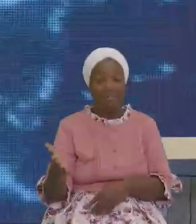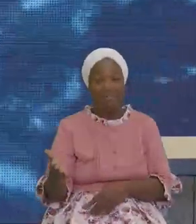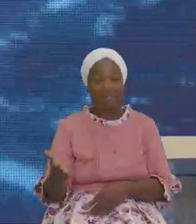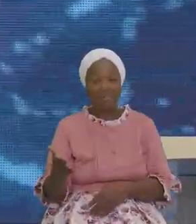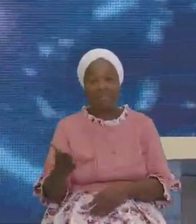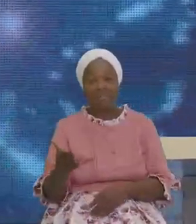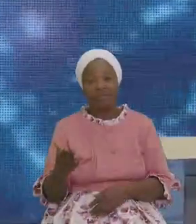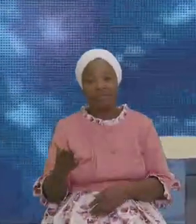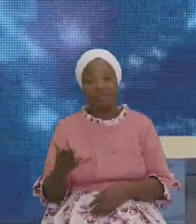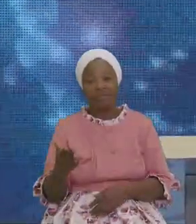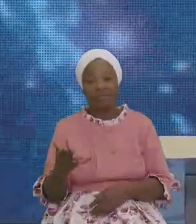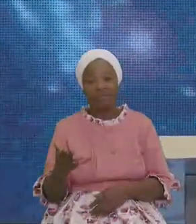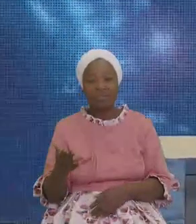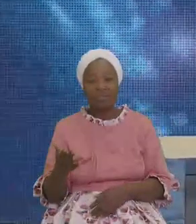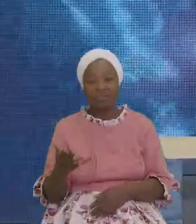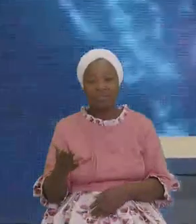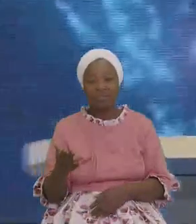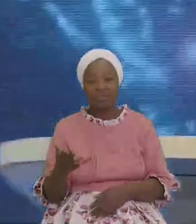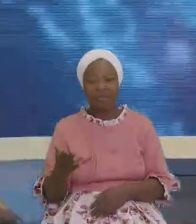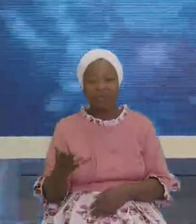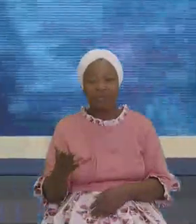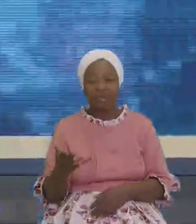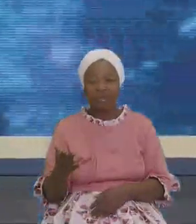On était simplement là.